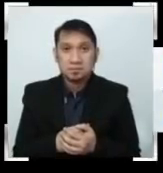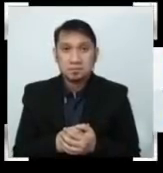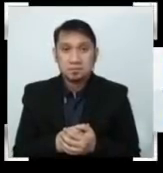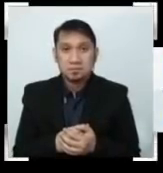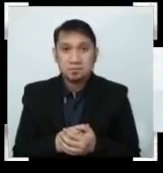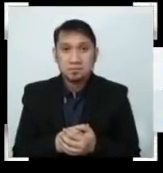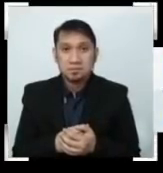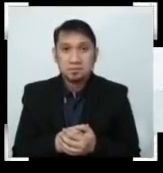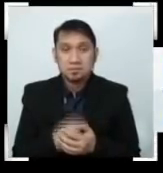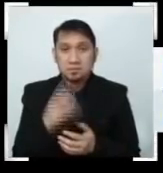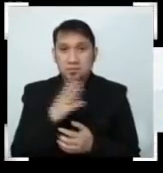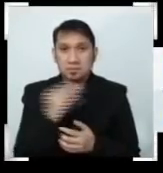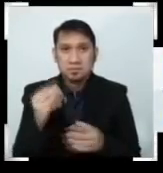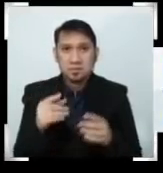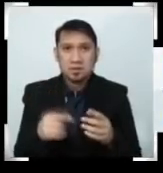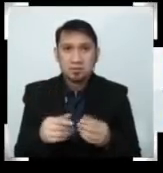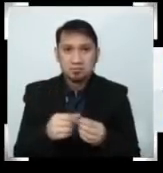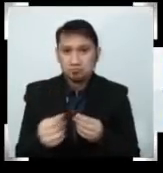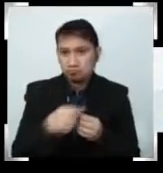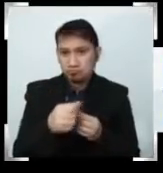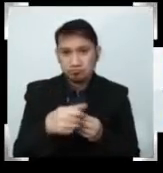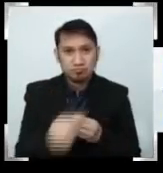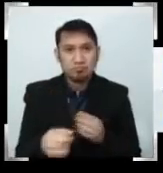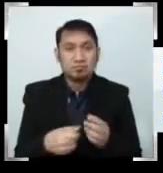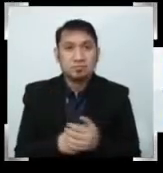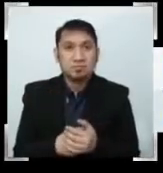at mga paraha.